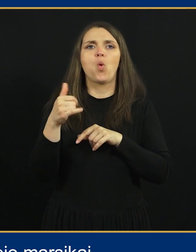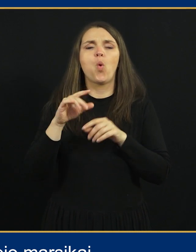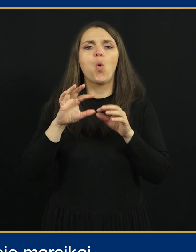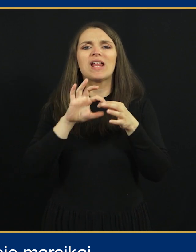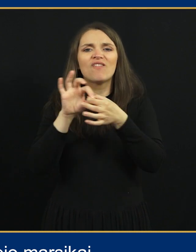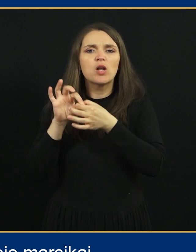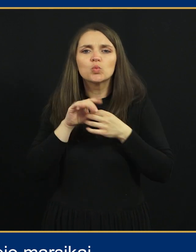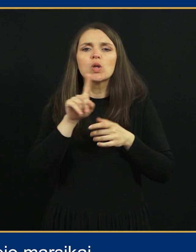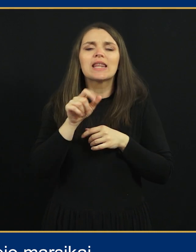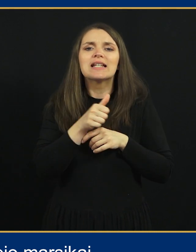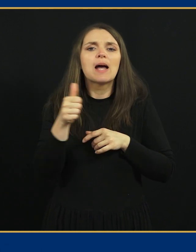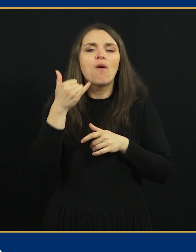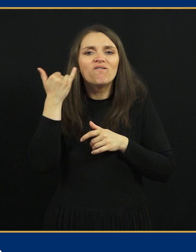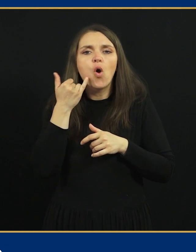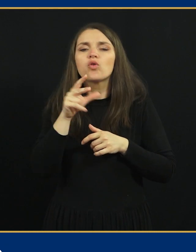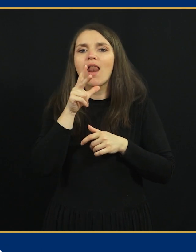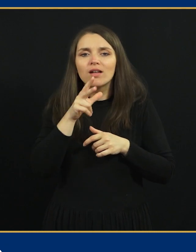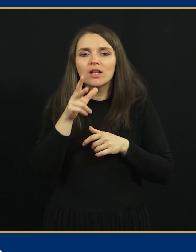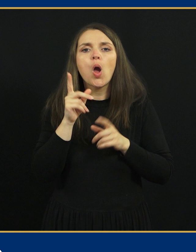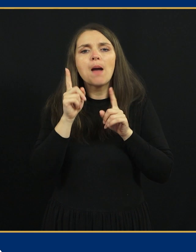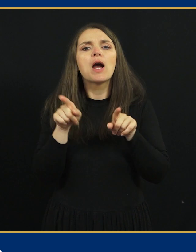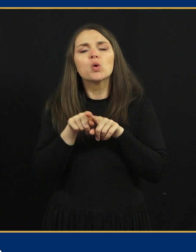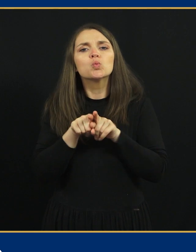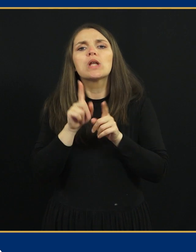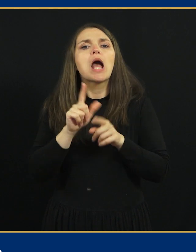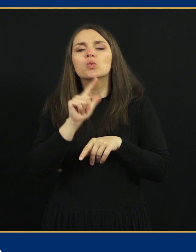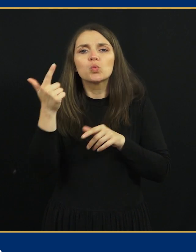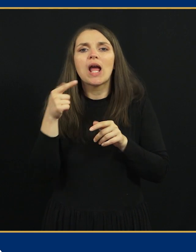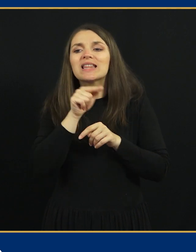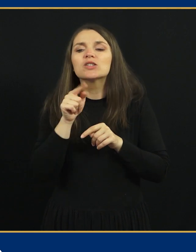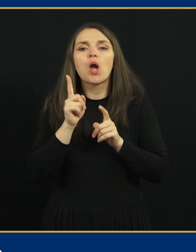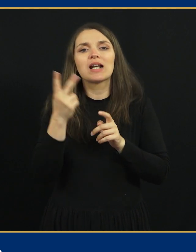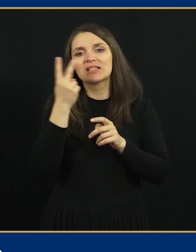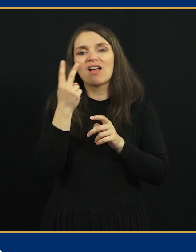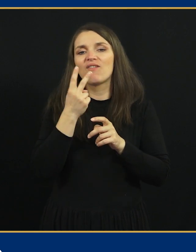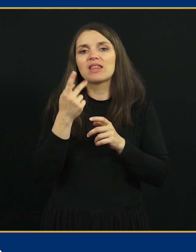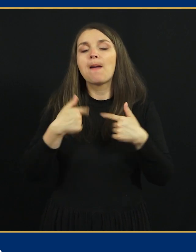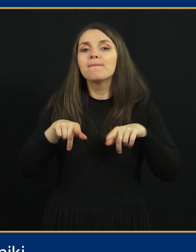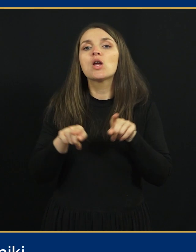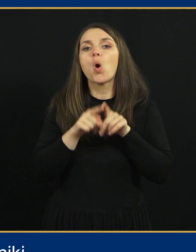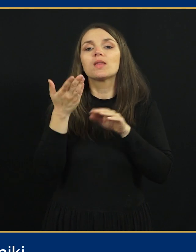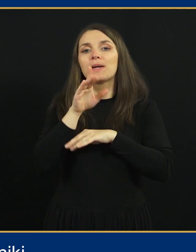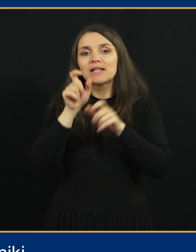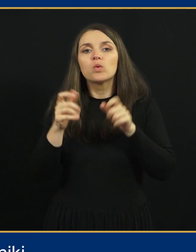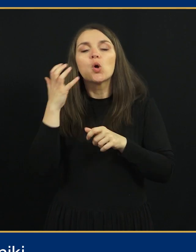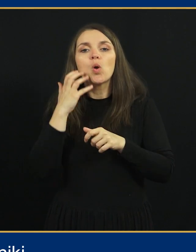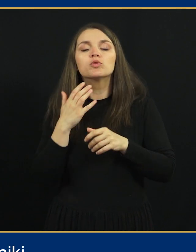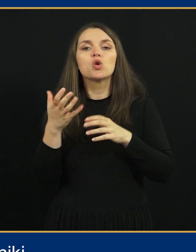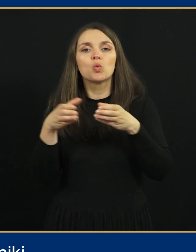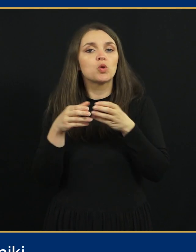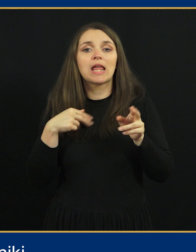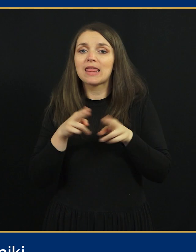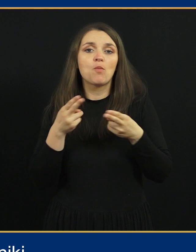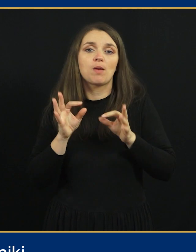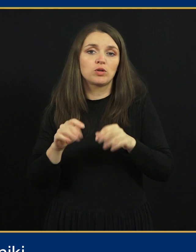samo infrastrukturo, ne samo vodo in elektriko, ampak tudi kaj drugega. Tisto, kar seveda mi kot predstavniki